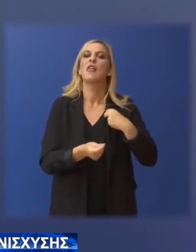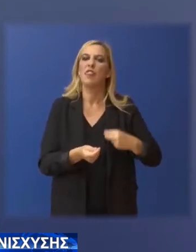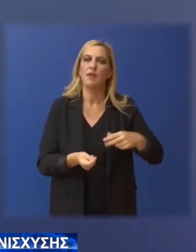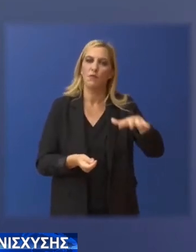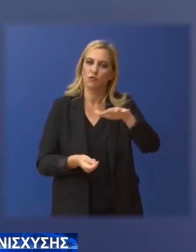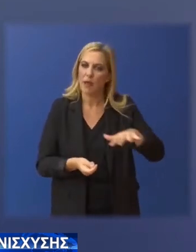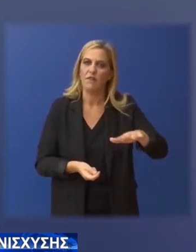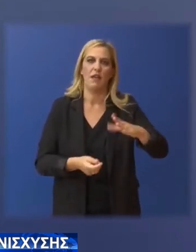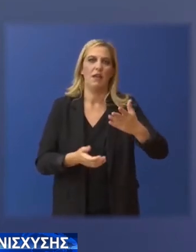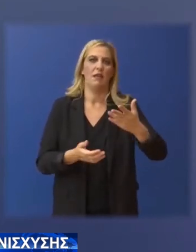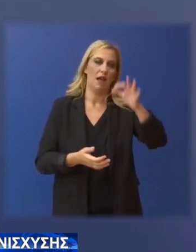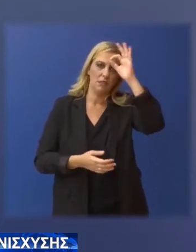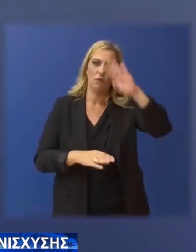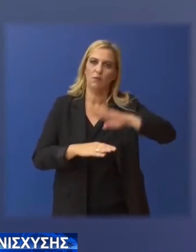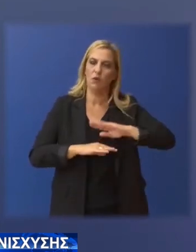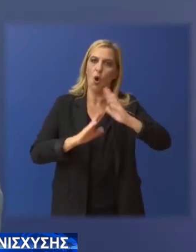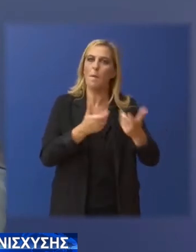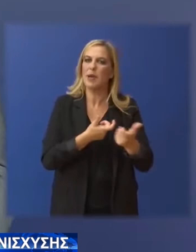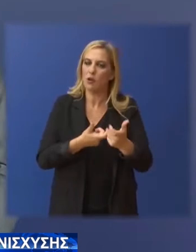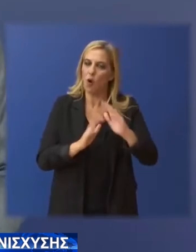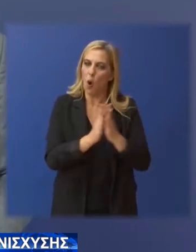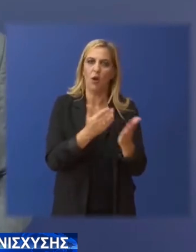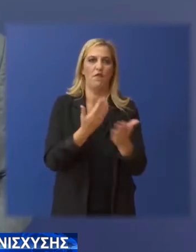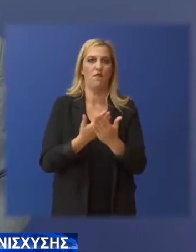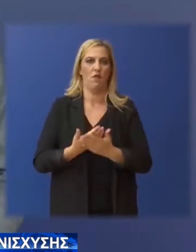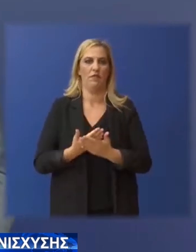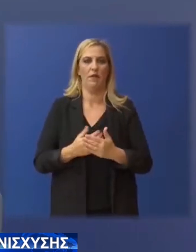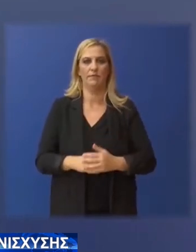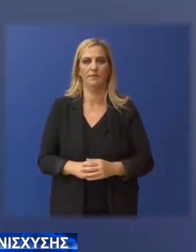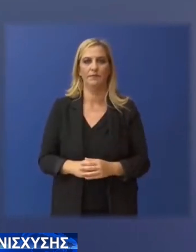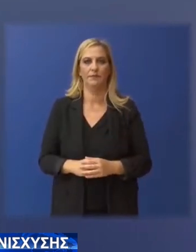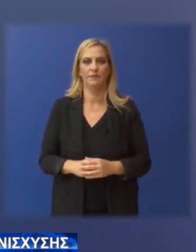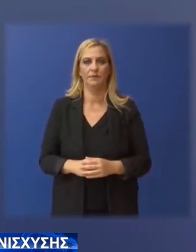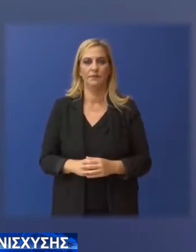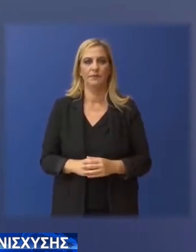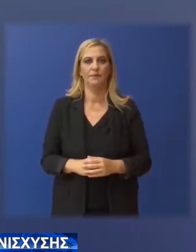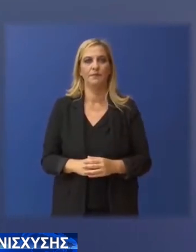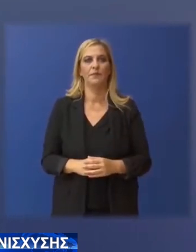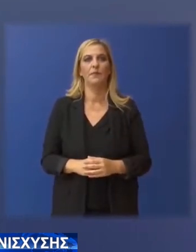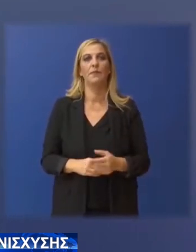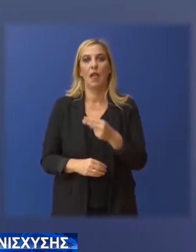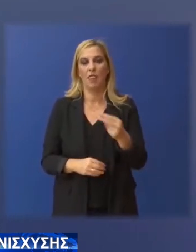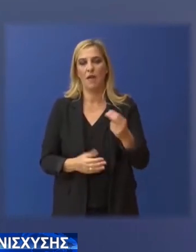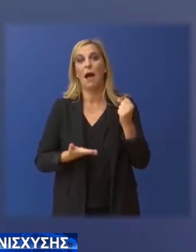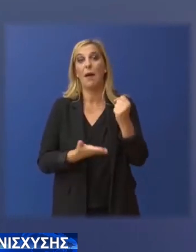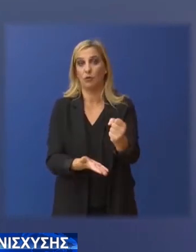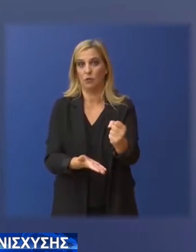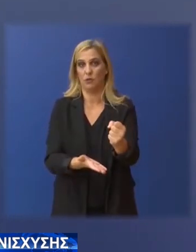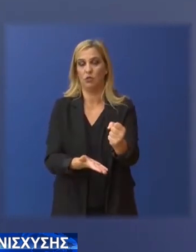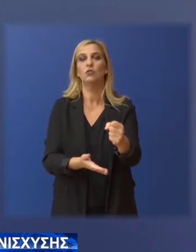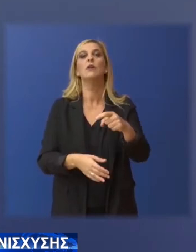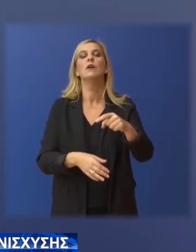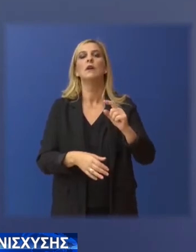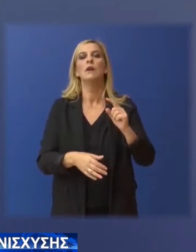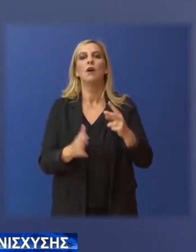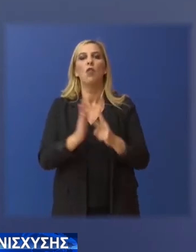αυτοδιοίκησης και τα σώματα ασφαλείας που επεμβαίνουν όποτε κρίνεται απαραίτητο και υπάρχει ανάγκη. Αναφορικά με το ζήτημα των αποζημιώσεων, έχουν πραγματοποιηθεί